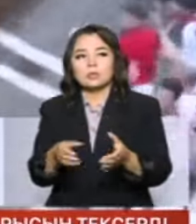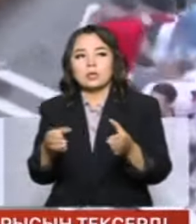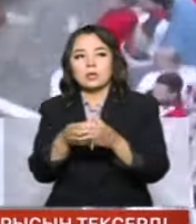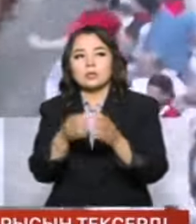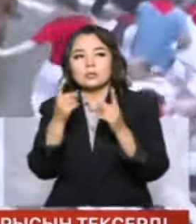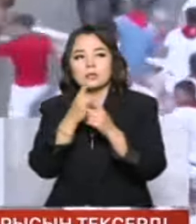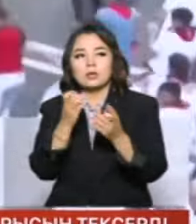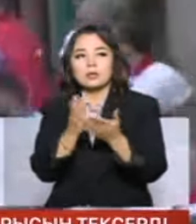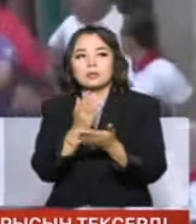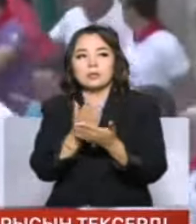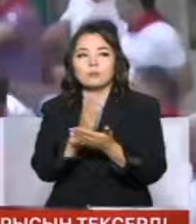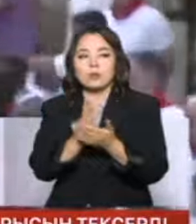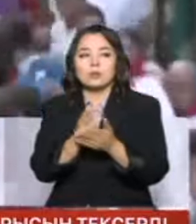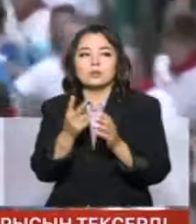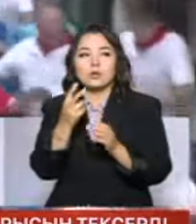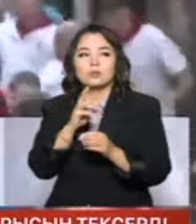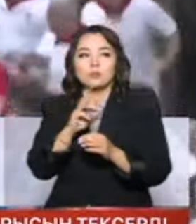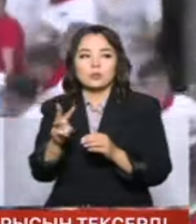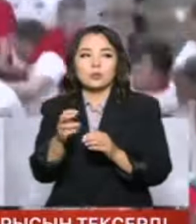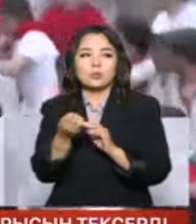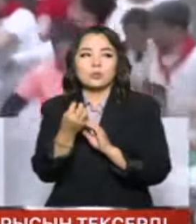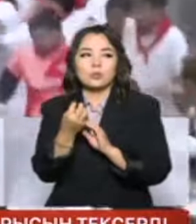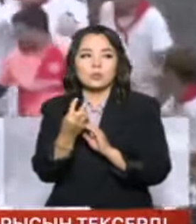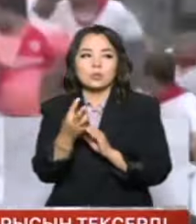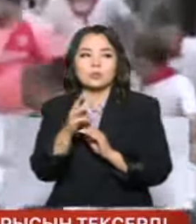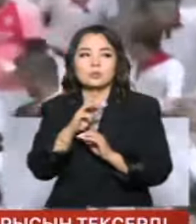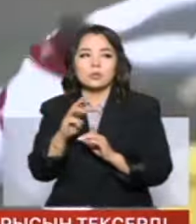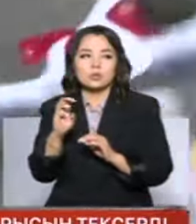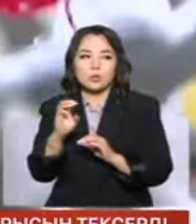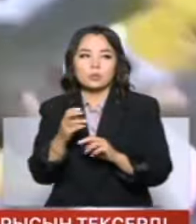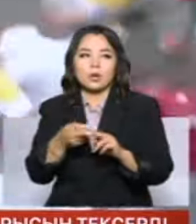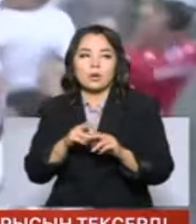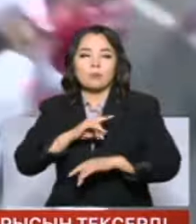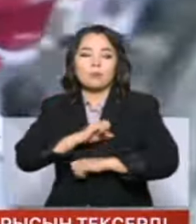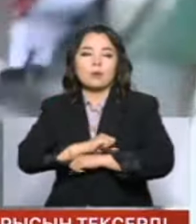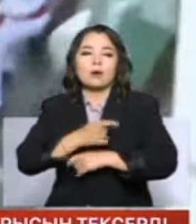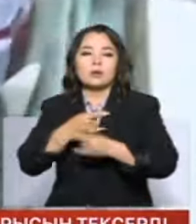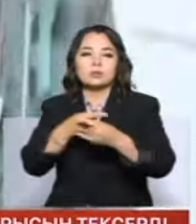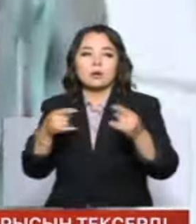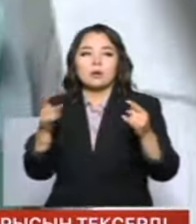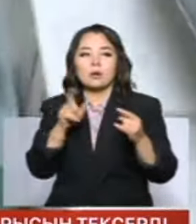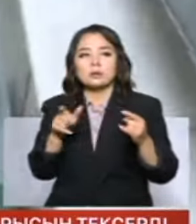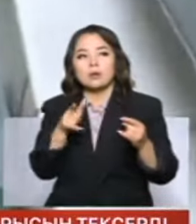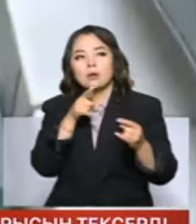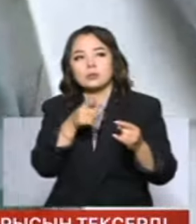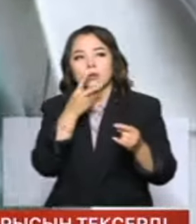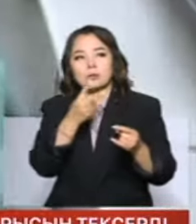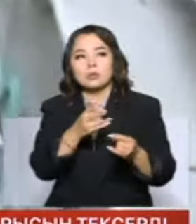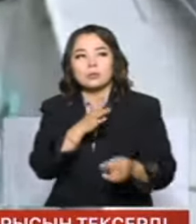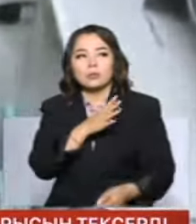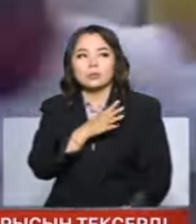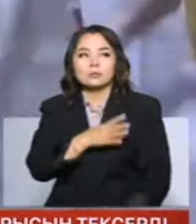агенттігінің хабарлауынша 2 минут 13 секундқа созылған оқиғаны балкондардан бір талай адам тамашалапты.